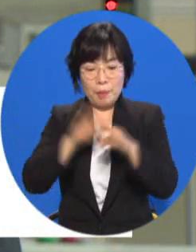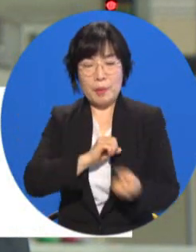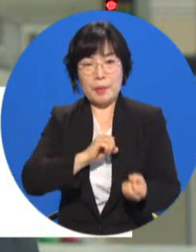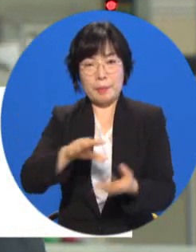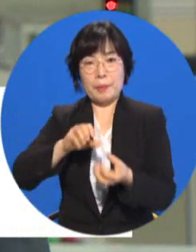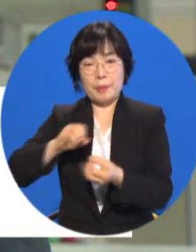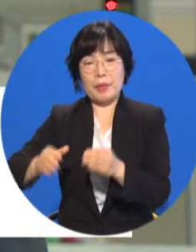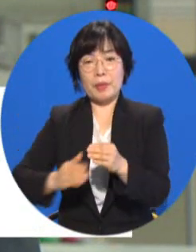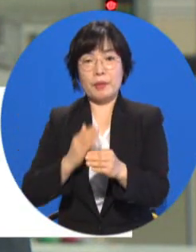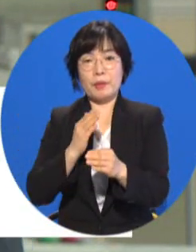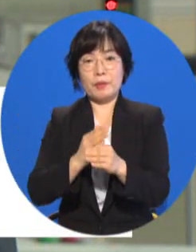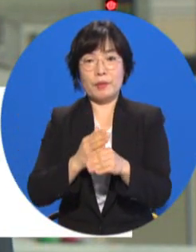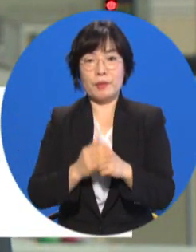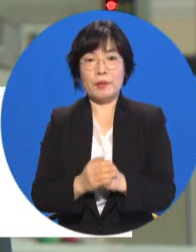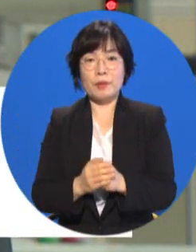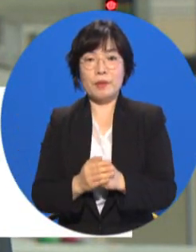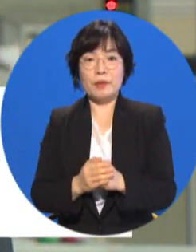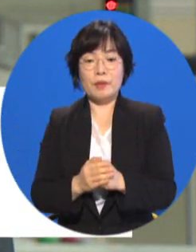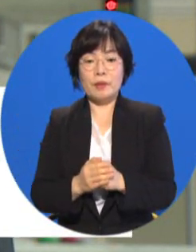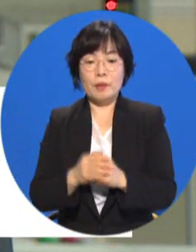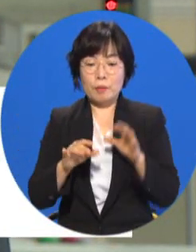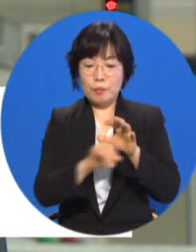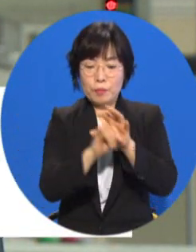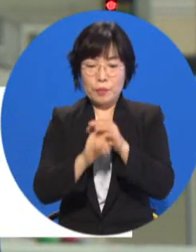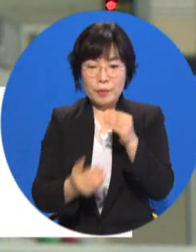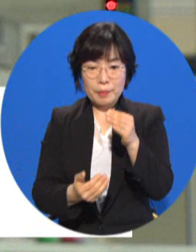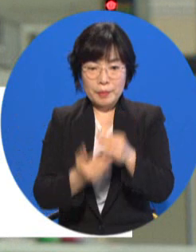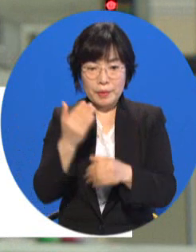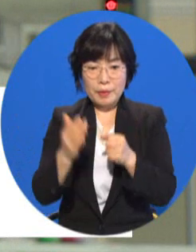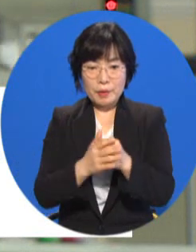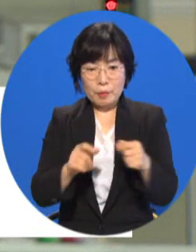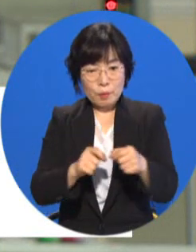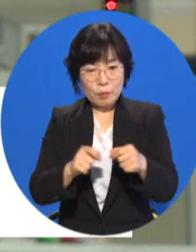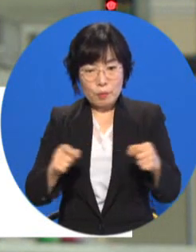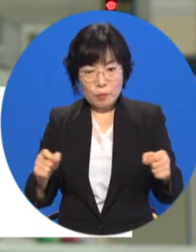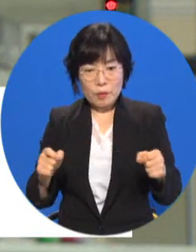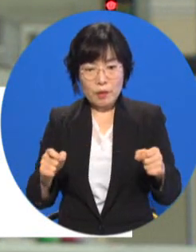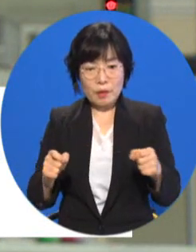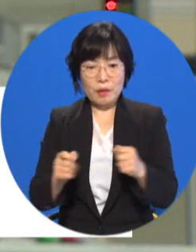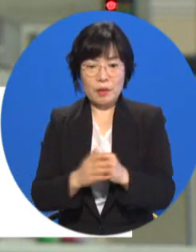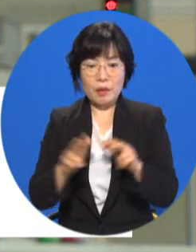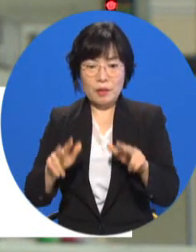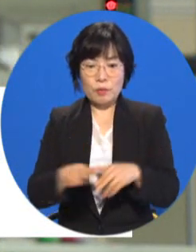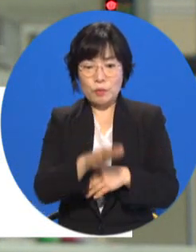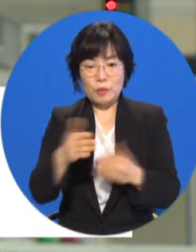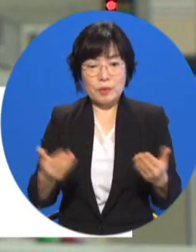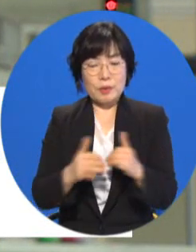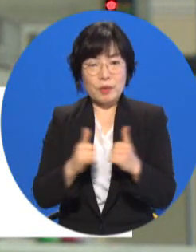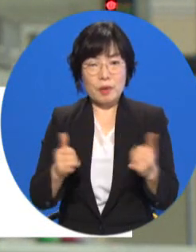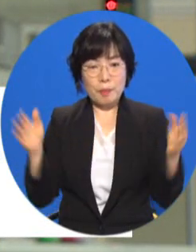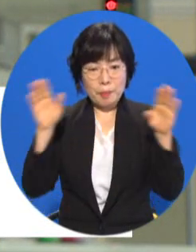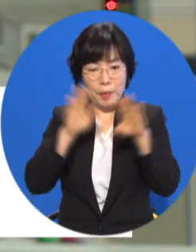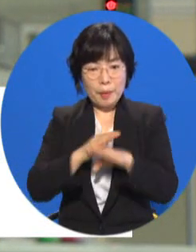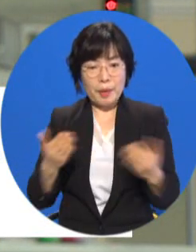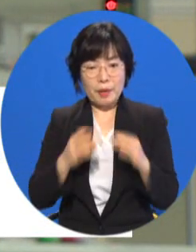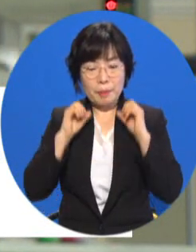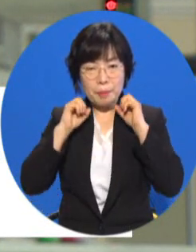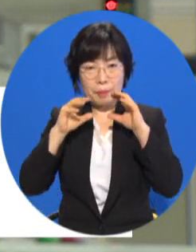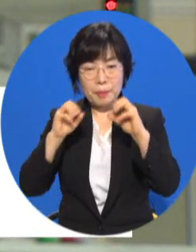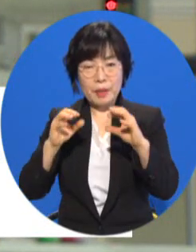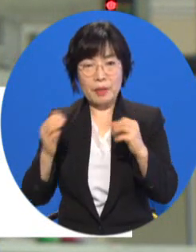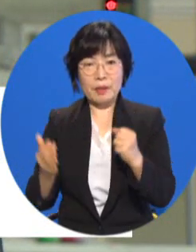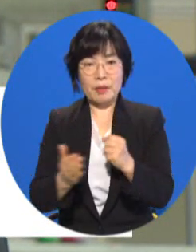하고 있습니다. 이게 그 코로나 사태로 인해서 장기전으로 진행될 것 같은데 지금 저희